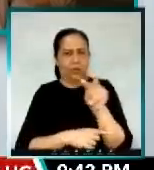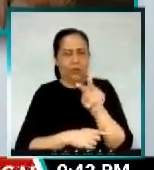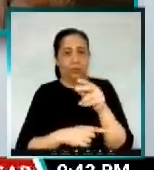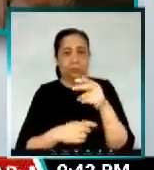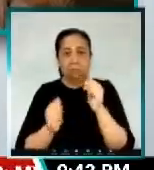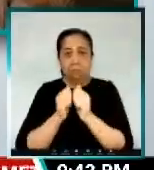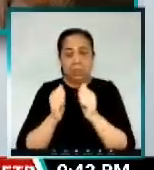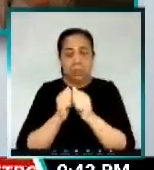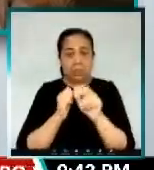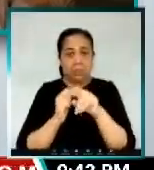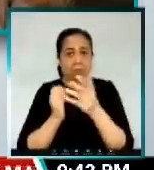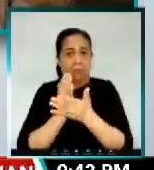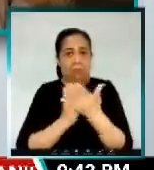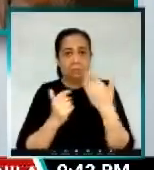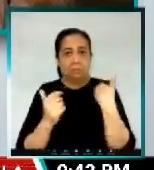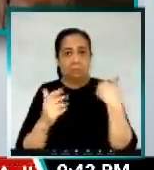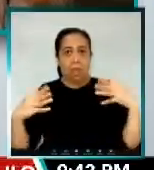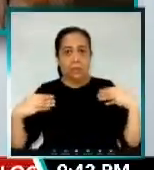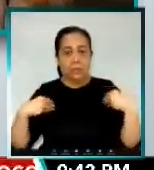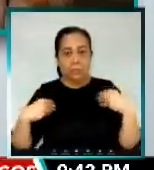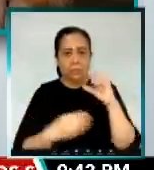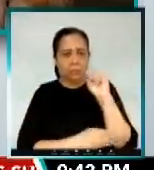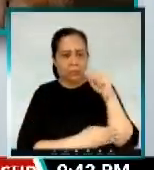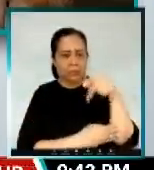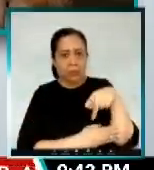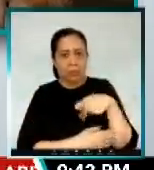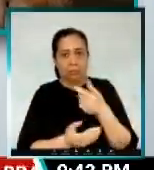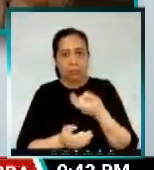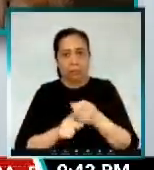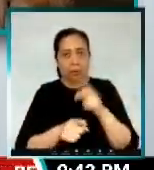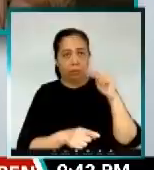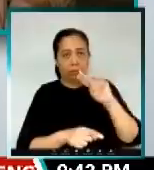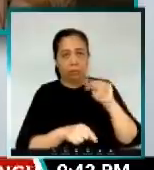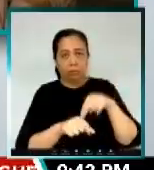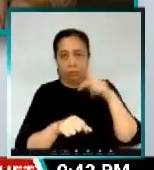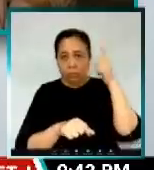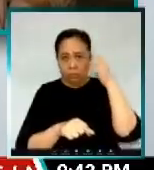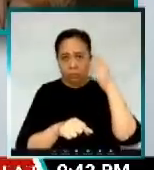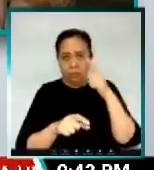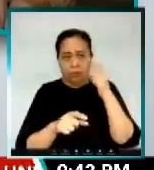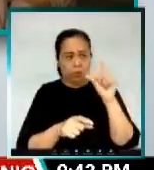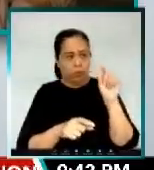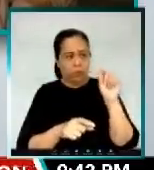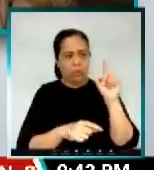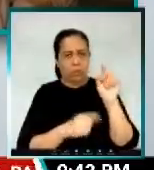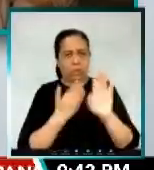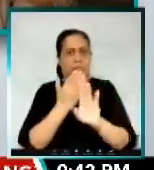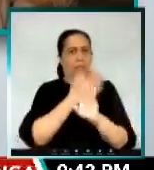pa nakatatanggap ng SAP subsidy mula sa national government na pang 2020 dapat?